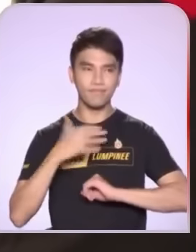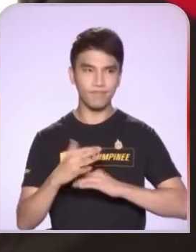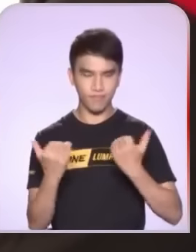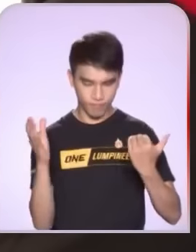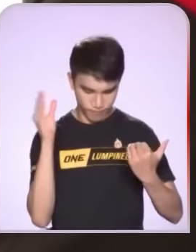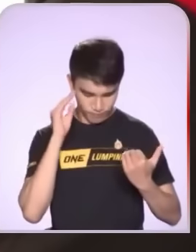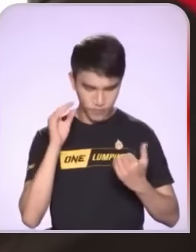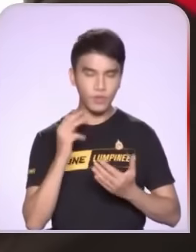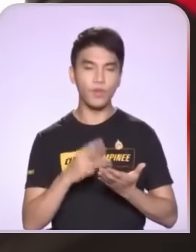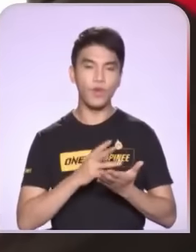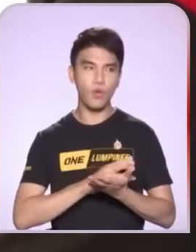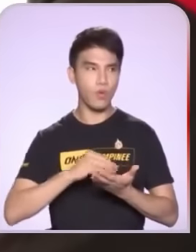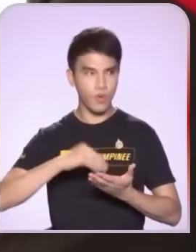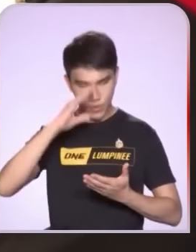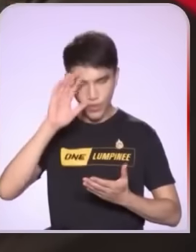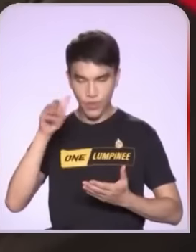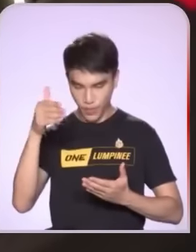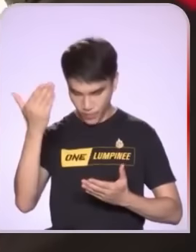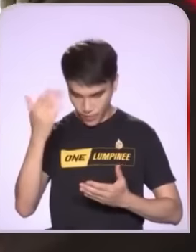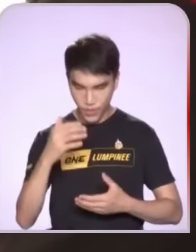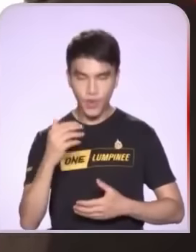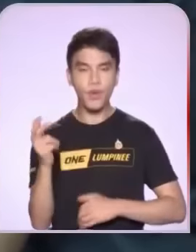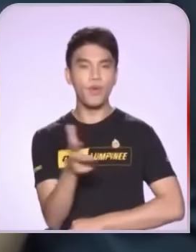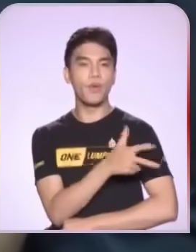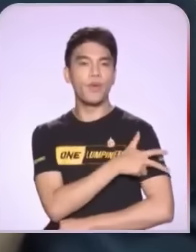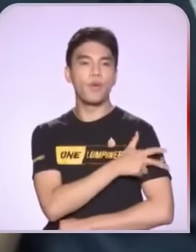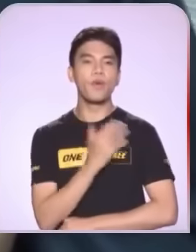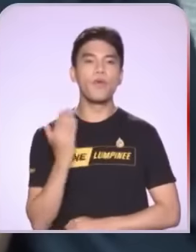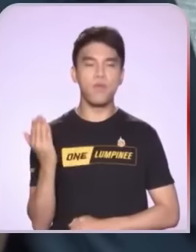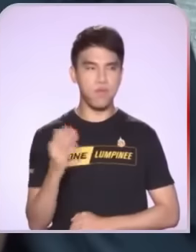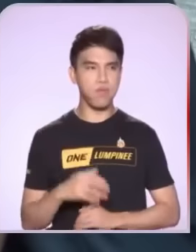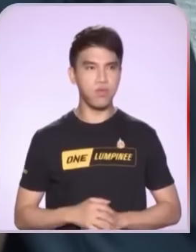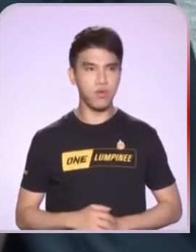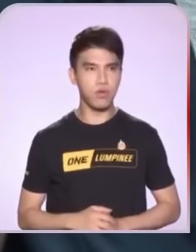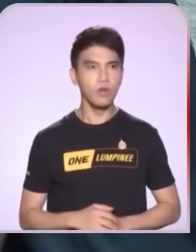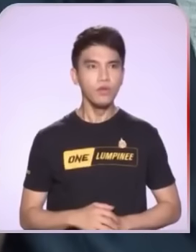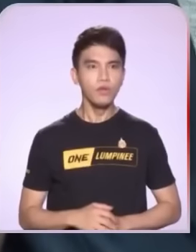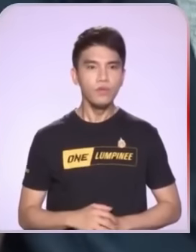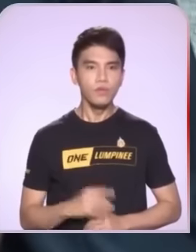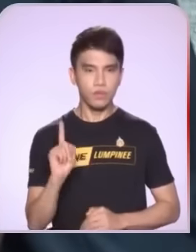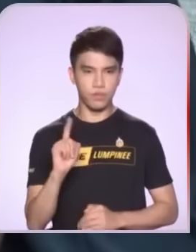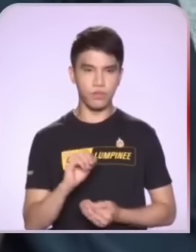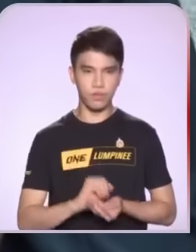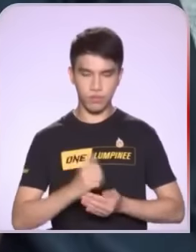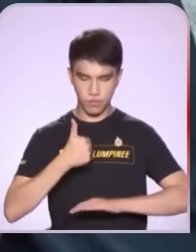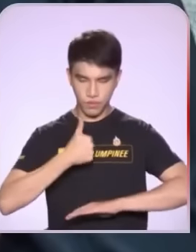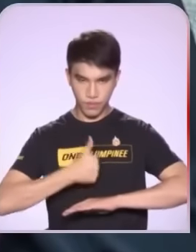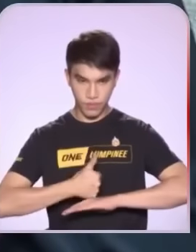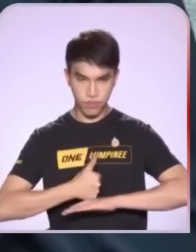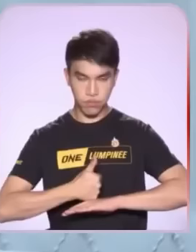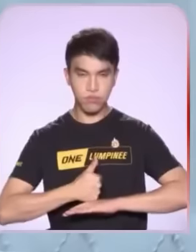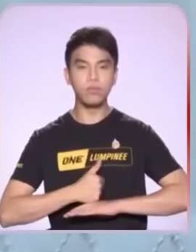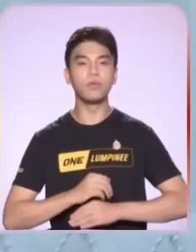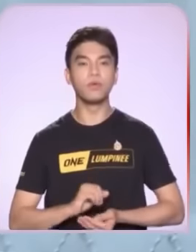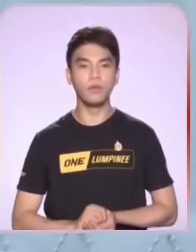คะมาฟังเสียงของนักวิชาการกันบ้างค่ะทางด้านของดรสติธรธนานิติชัยการสำนัก